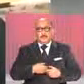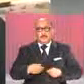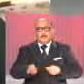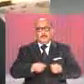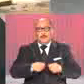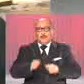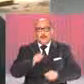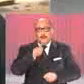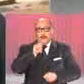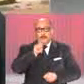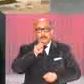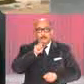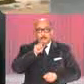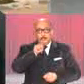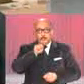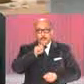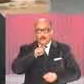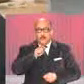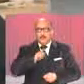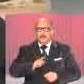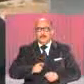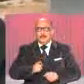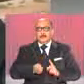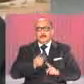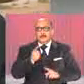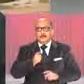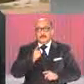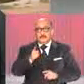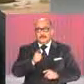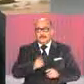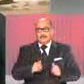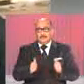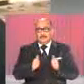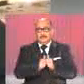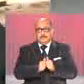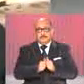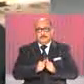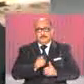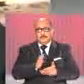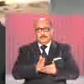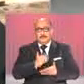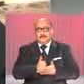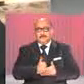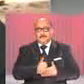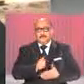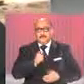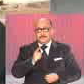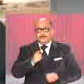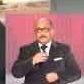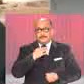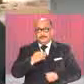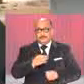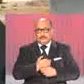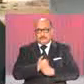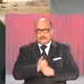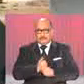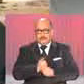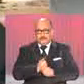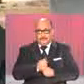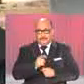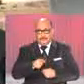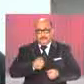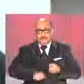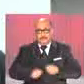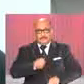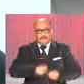قريب 700 مليون ما نقيناش منه حتى 27000 ما نقيناش بالضوء بالماء بكل، حتى الماء